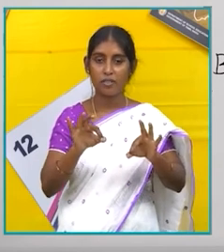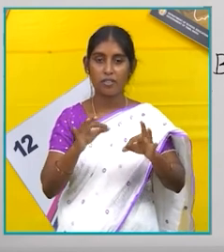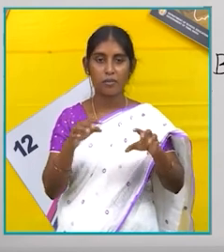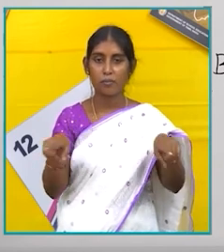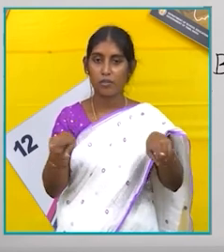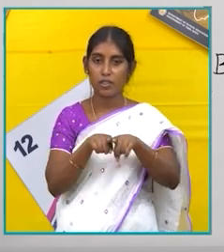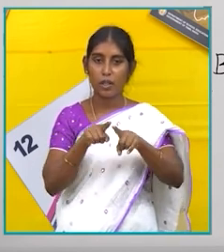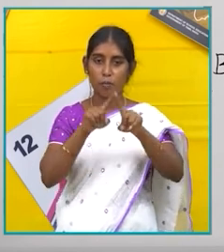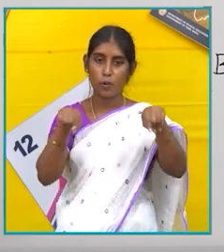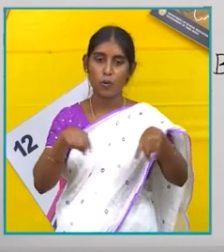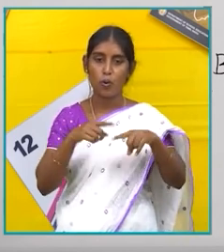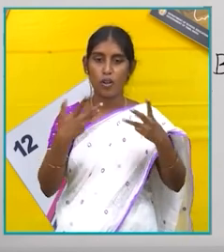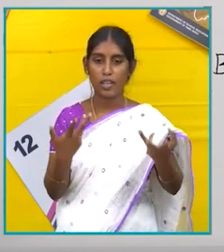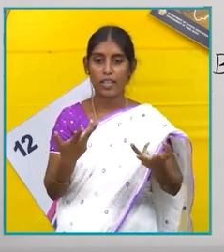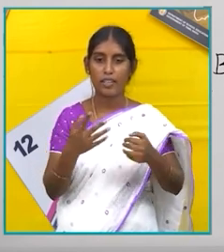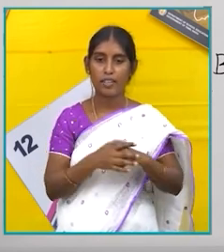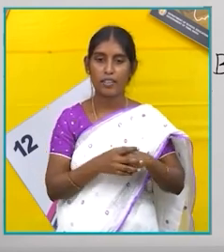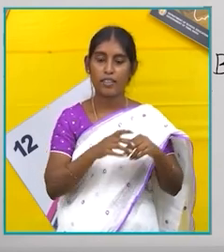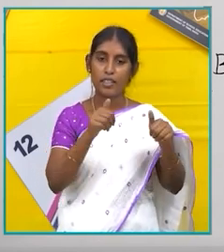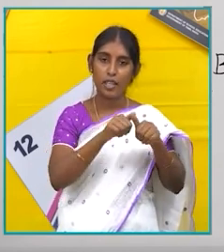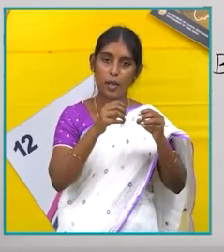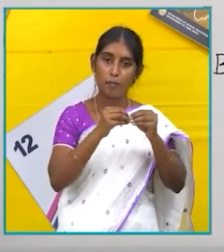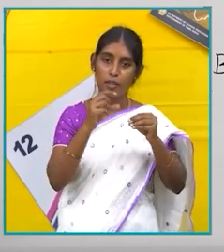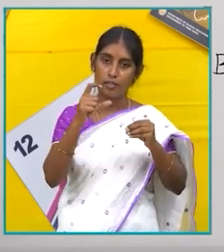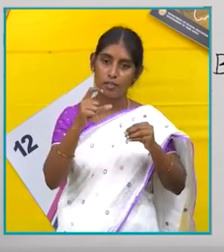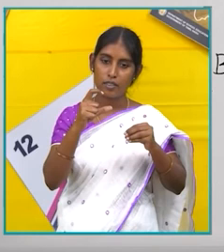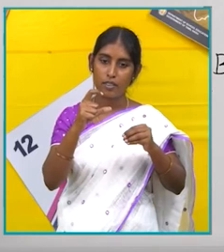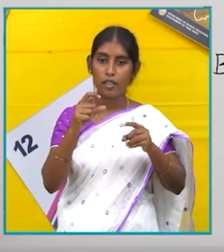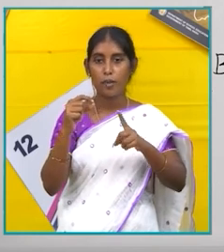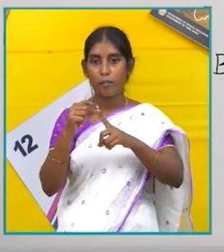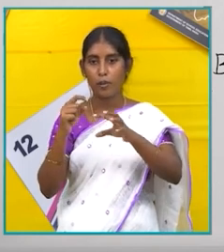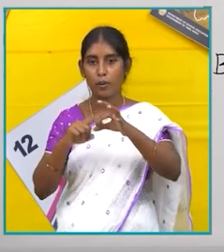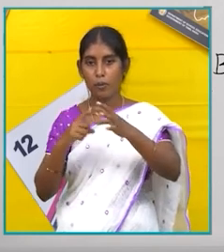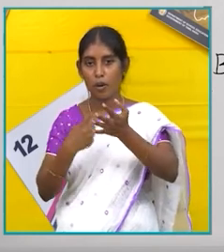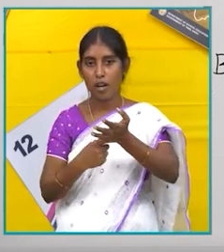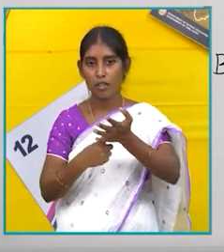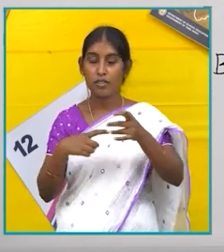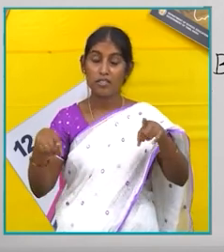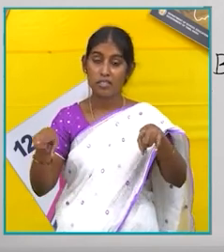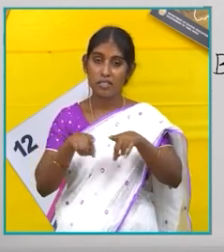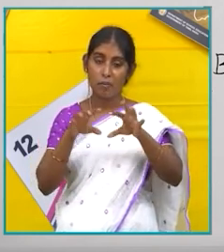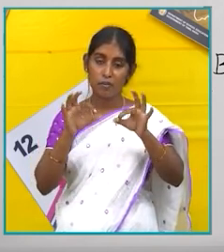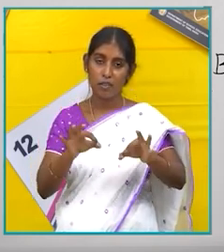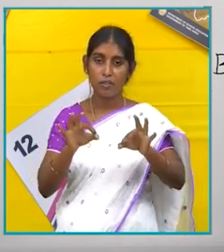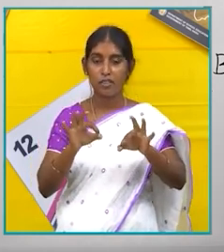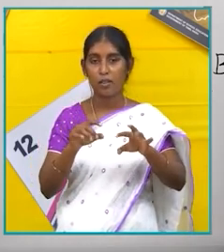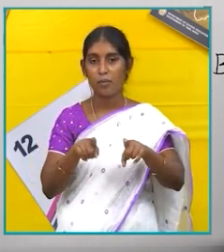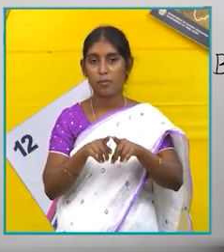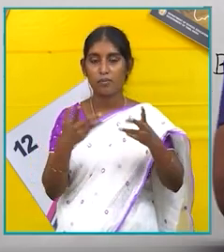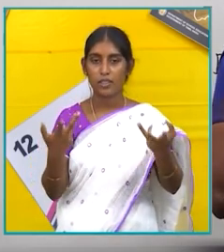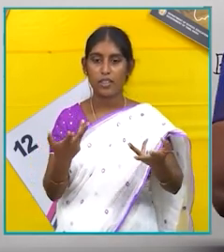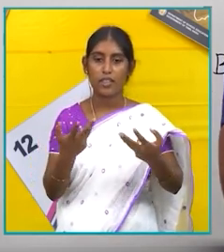முக்கோணம் ABC அப்படிங்கறது முக்கோணம் PQR க்கு சர்வசமம் அல்ல இப்போ